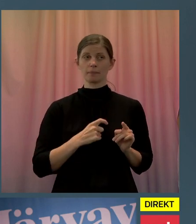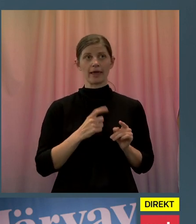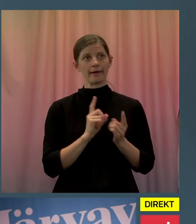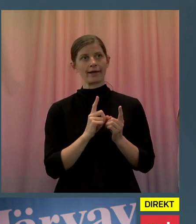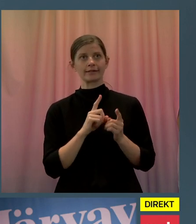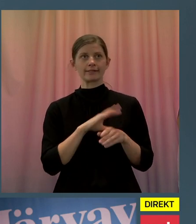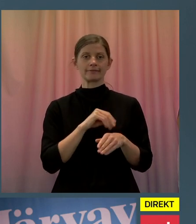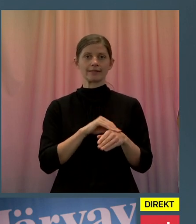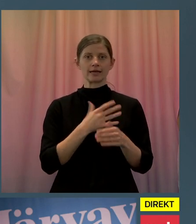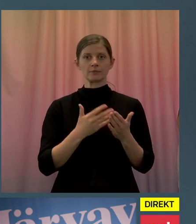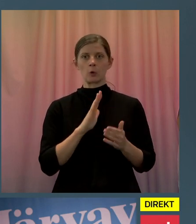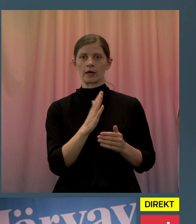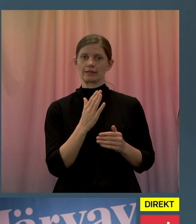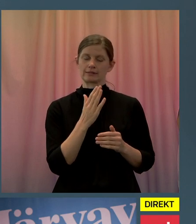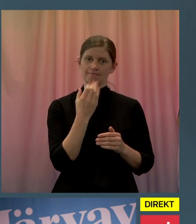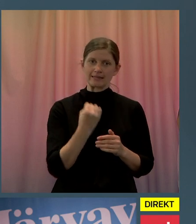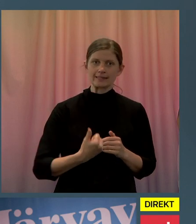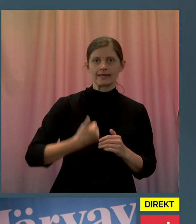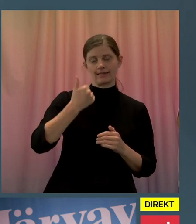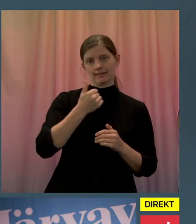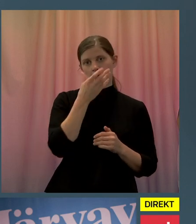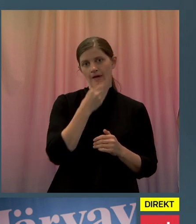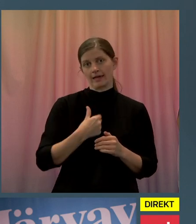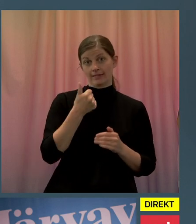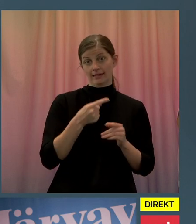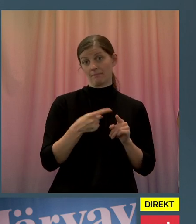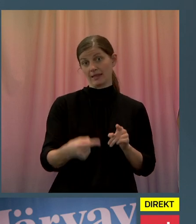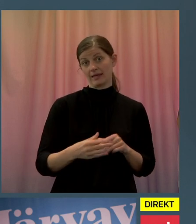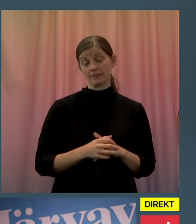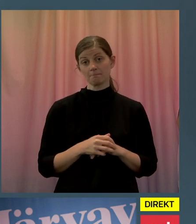svenska språkets allra viktigaste och vackraste mening.